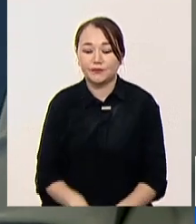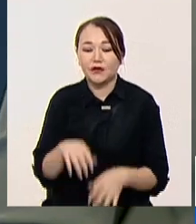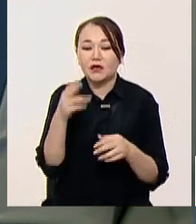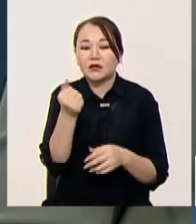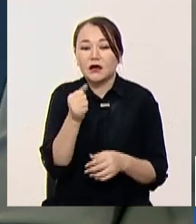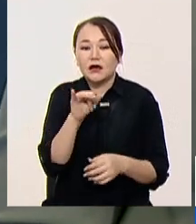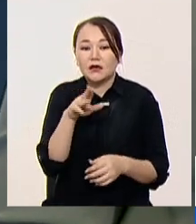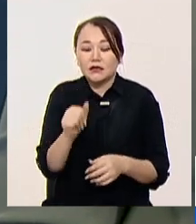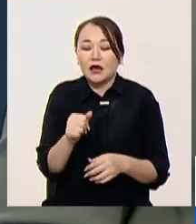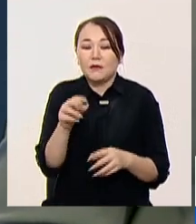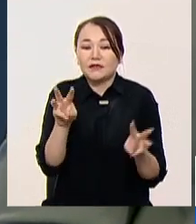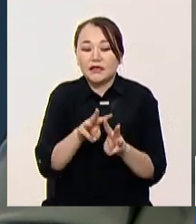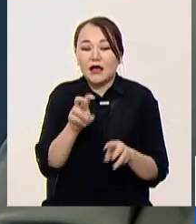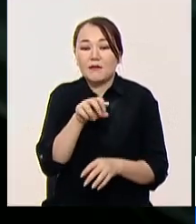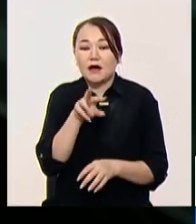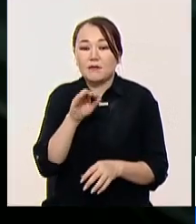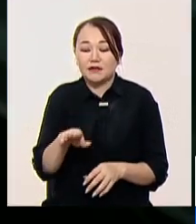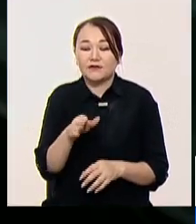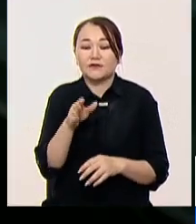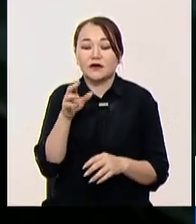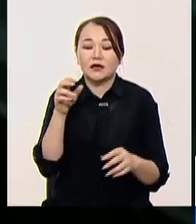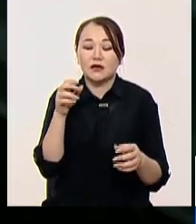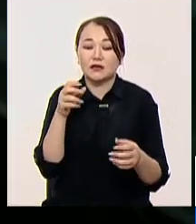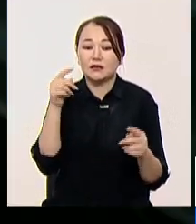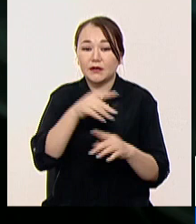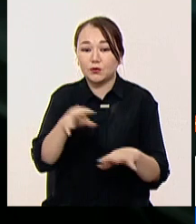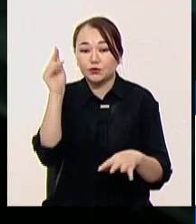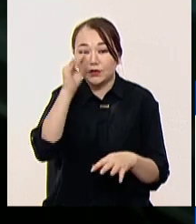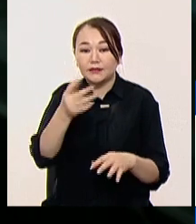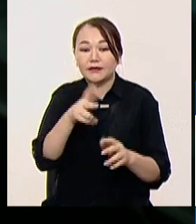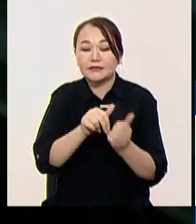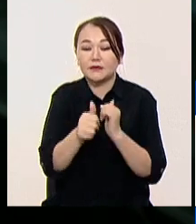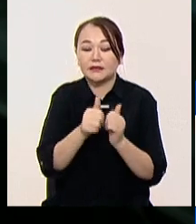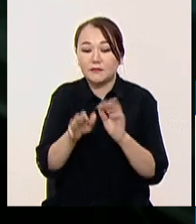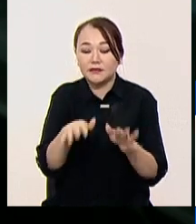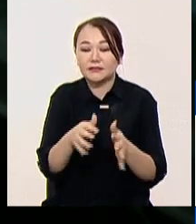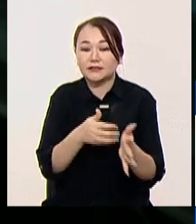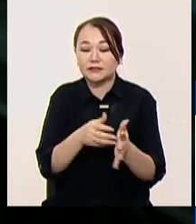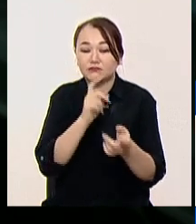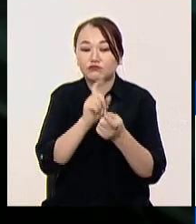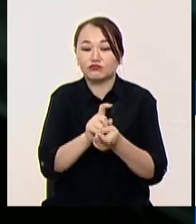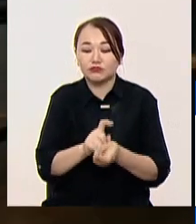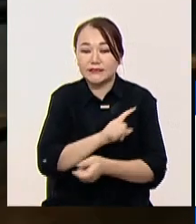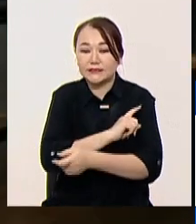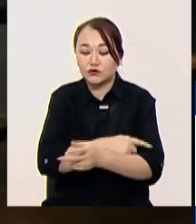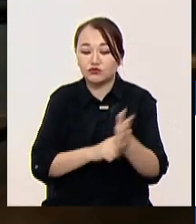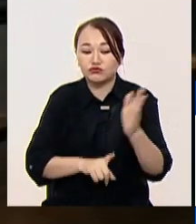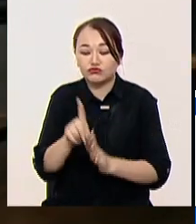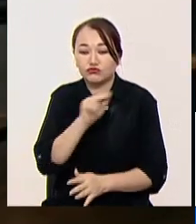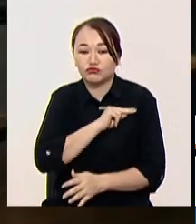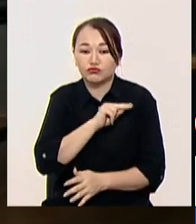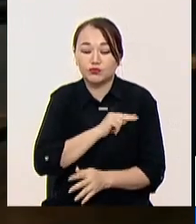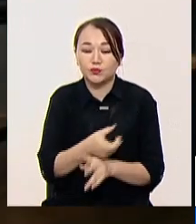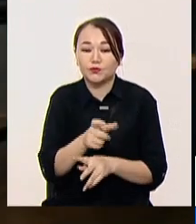Ия, айда министр Асхат Аймағамбетов апатты және үш ауысымды мектептердегі орын тапшылығымен күреске мықтап кіріскен сыңайлы, өйткені